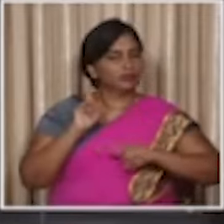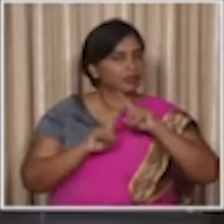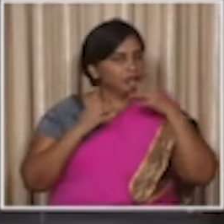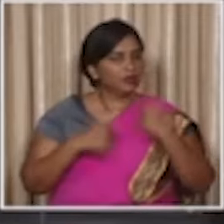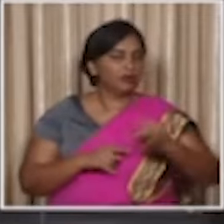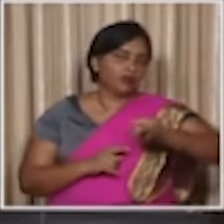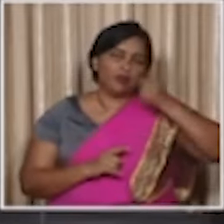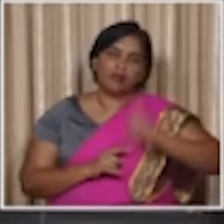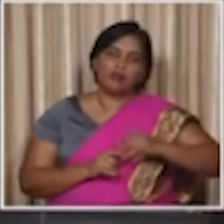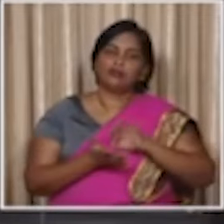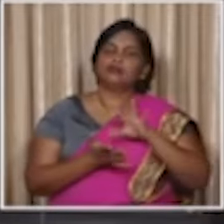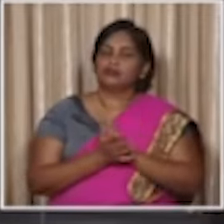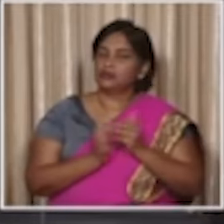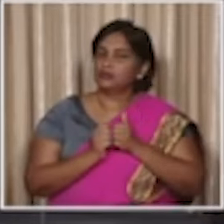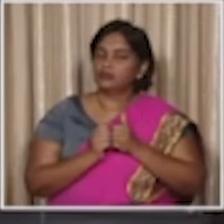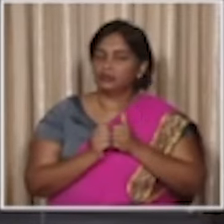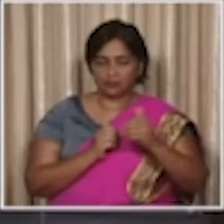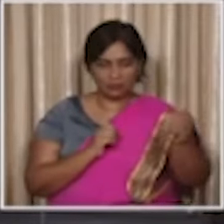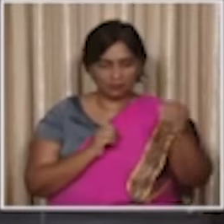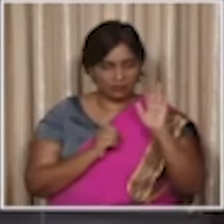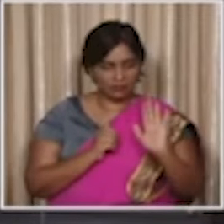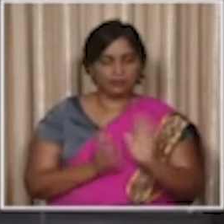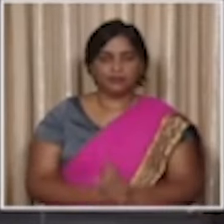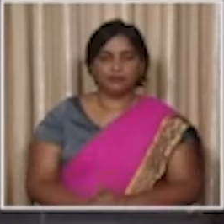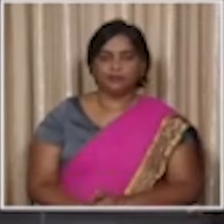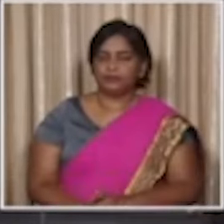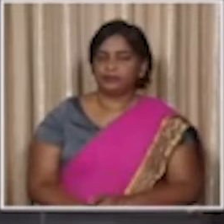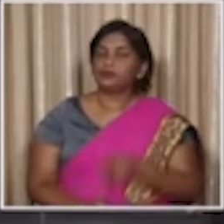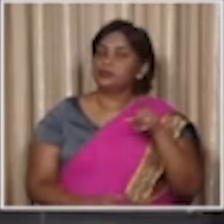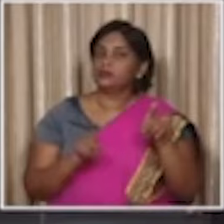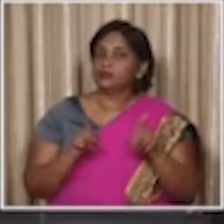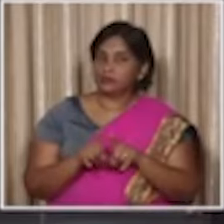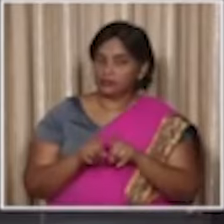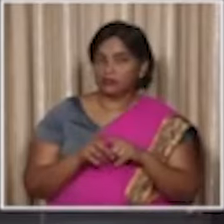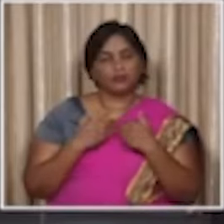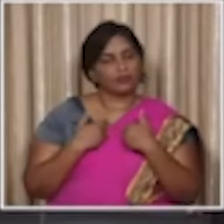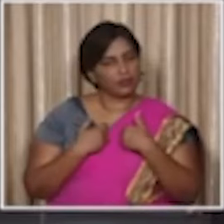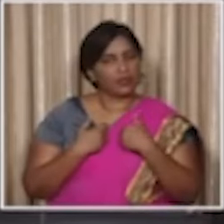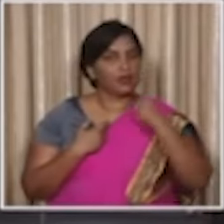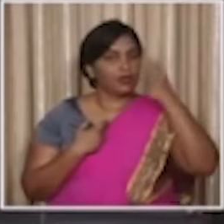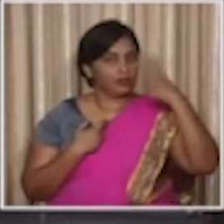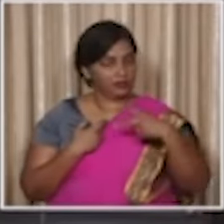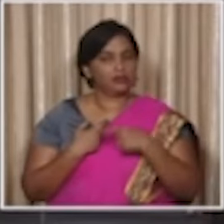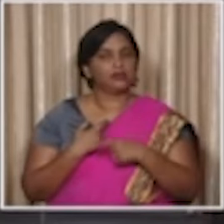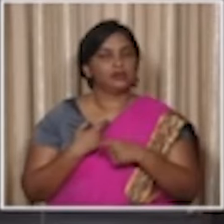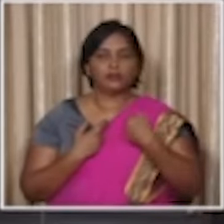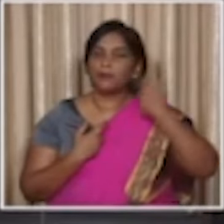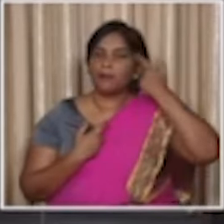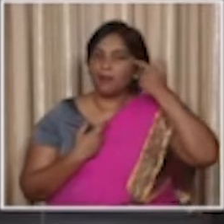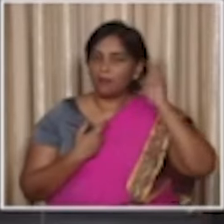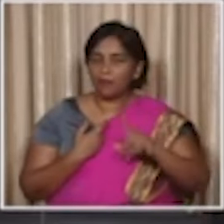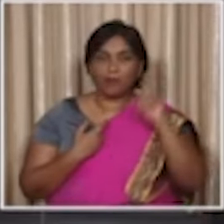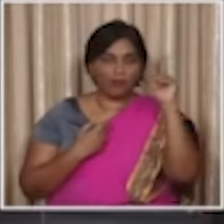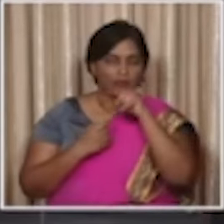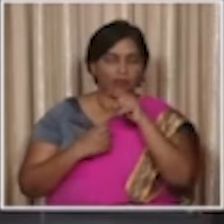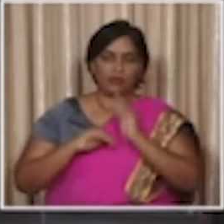කරලා ඒකගතාවයට අපි පවතින ආර්ථික තත්ත්වයන් තුල ඇවිල්ලා තියෙනවා ඒ වගේම අපි මේ දෙවෙනි වටේදී බලාපොරොත්තු වෙන්නේ පළවෙනි